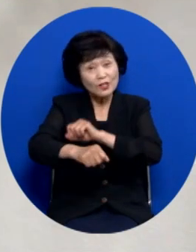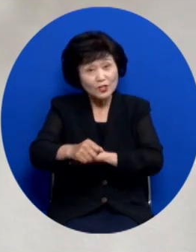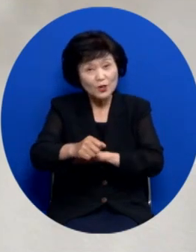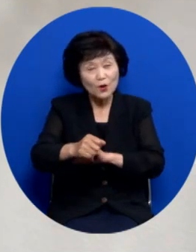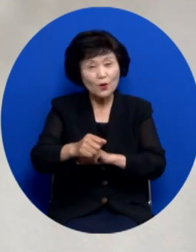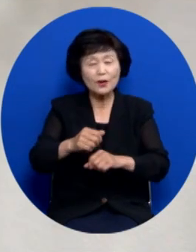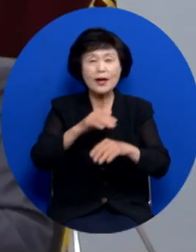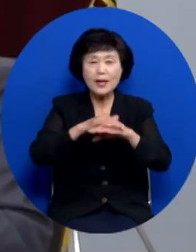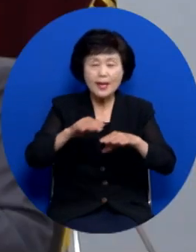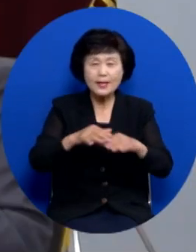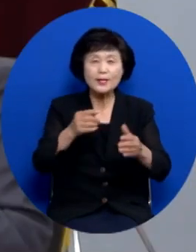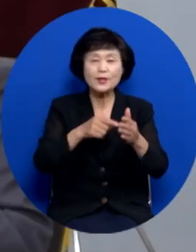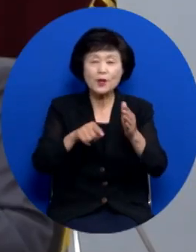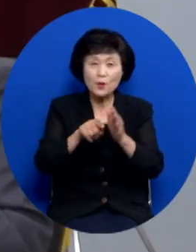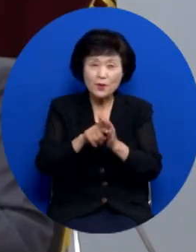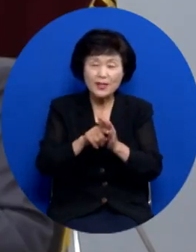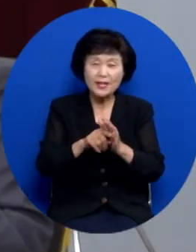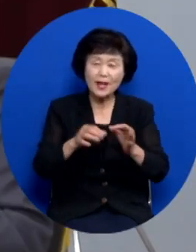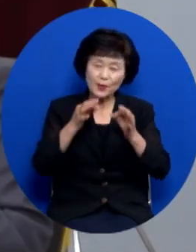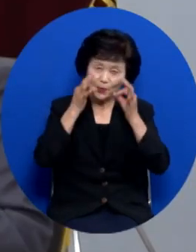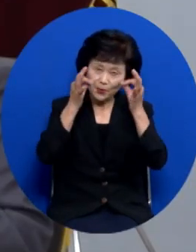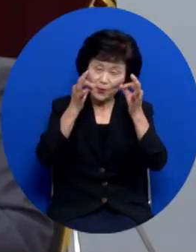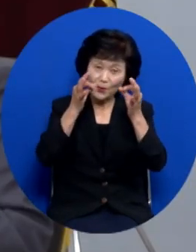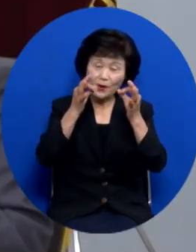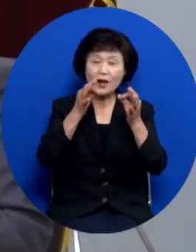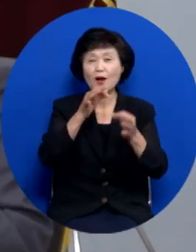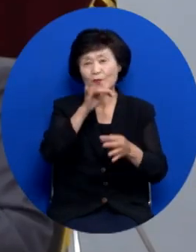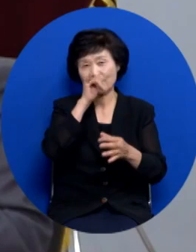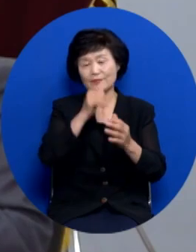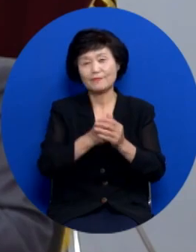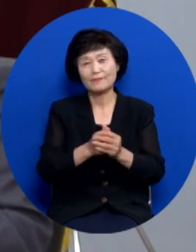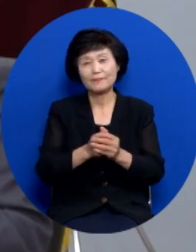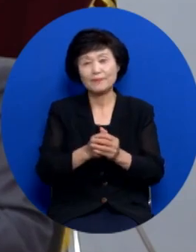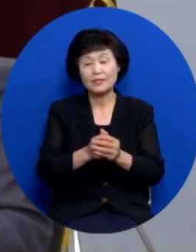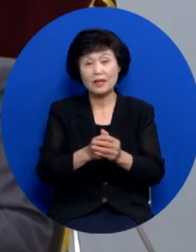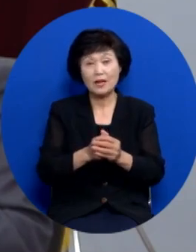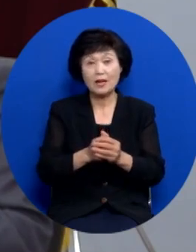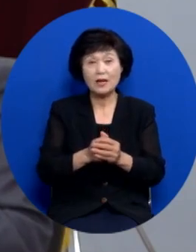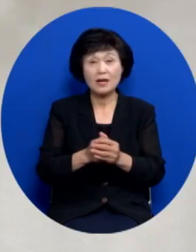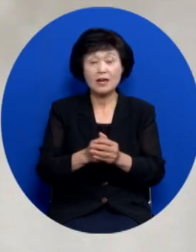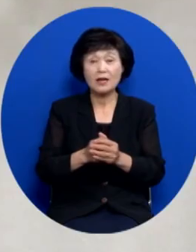일을 해보려고 합니다. 이제 그런 연합기관에 나가다 보면 저의